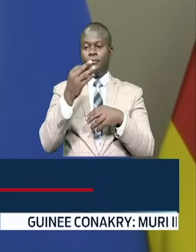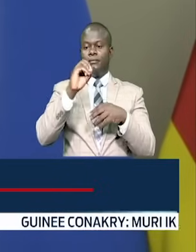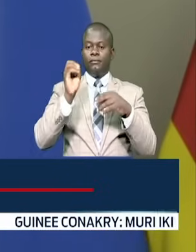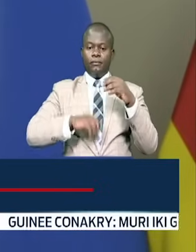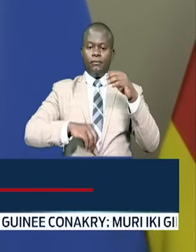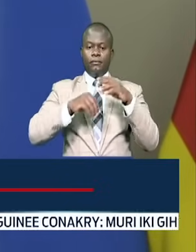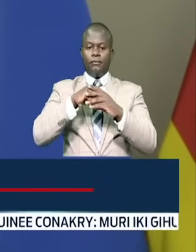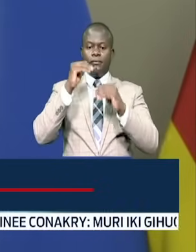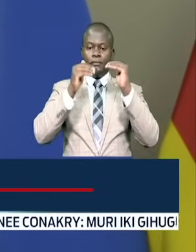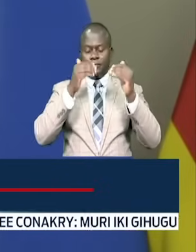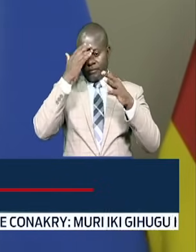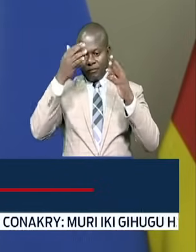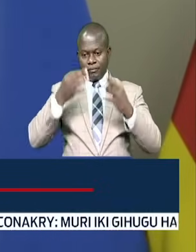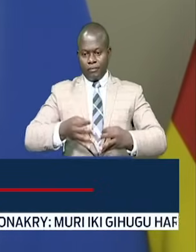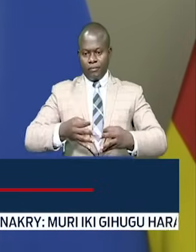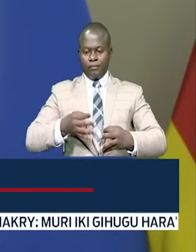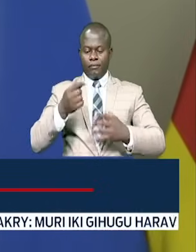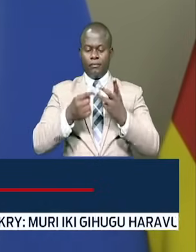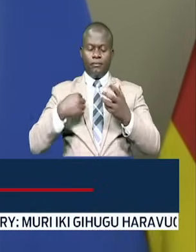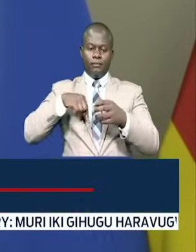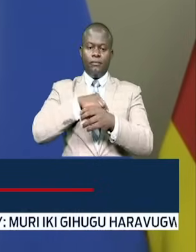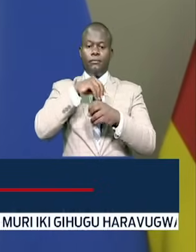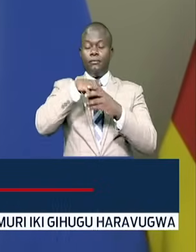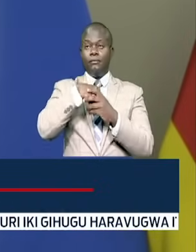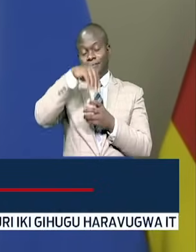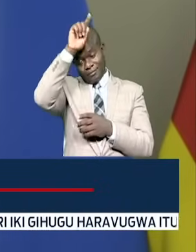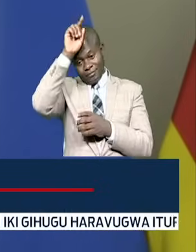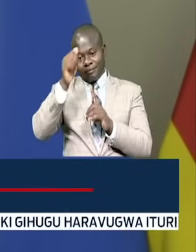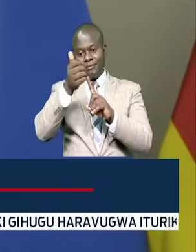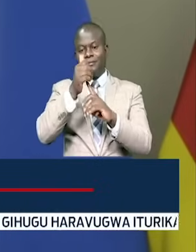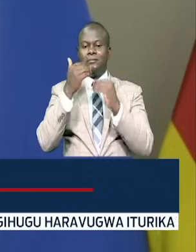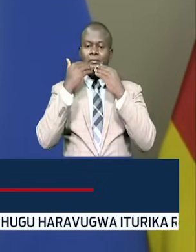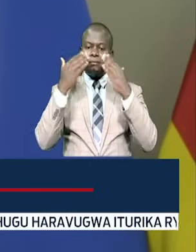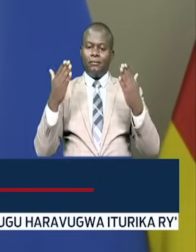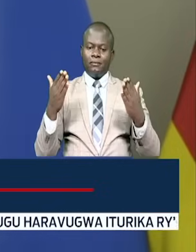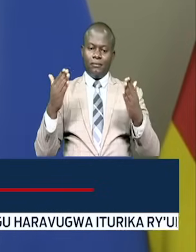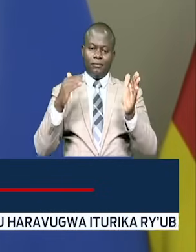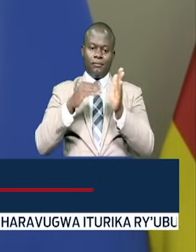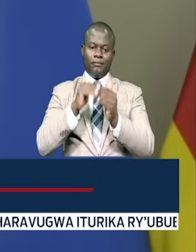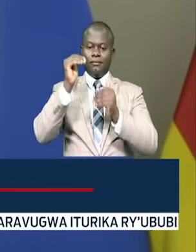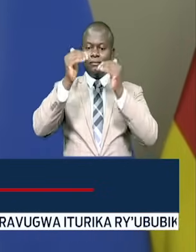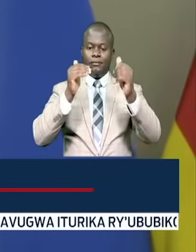mu nzego zifata ibyemezo. Ibyo twe mu Budage tukaba tutarabigeraho. Hari rero